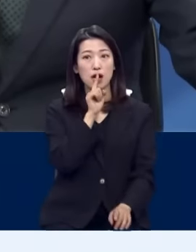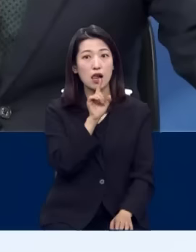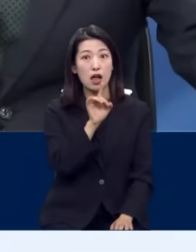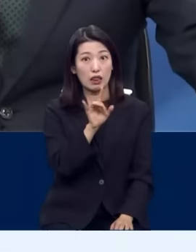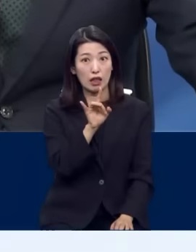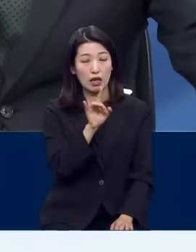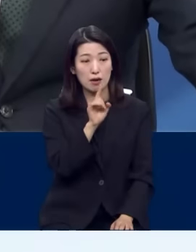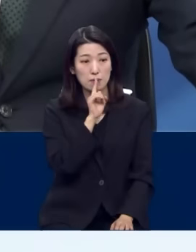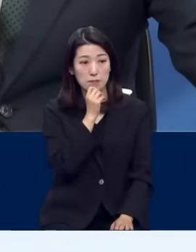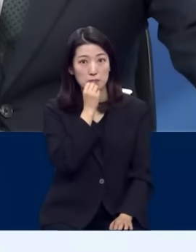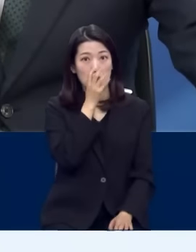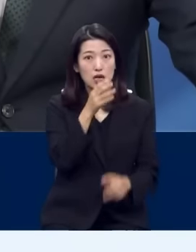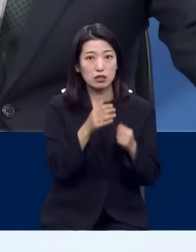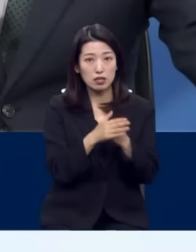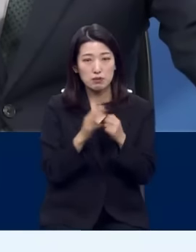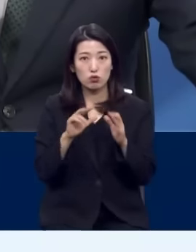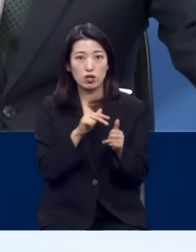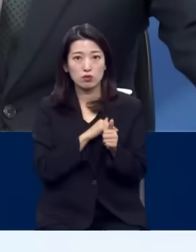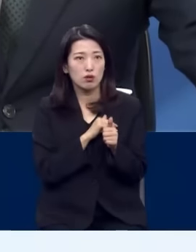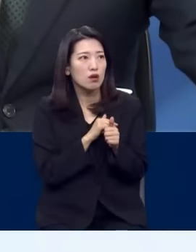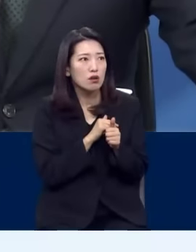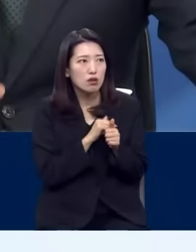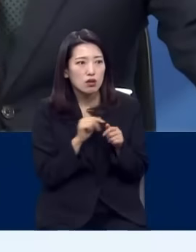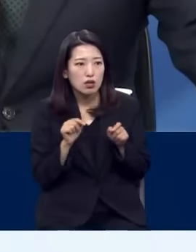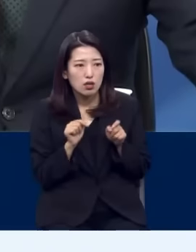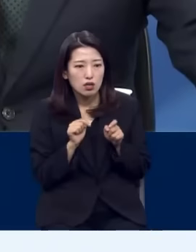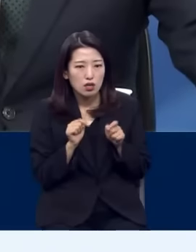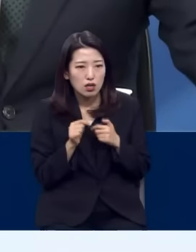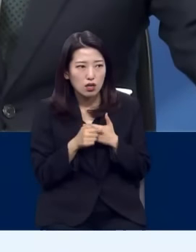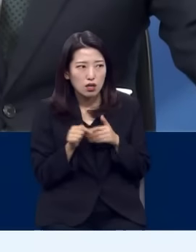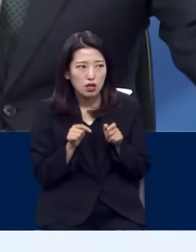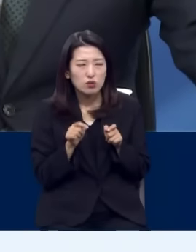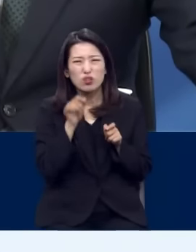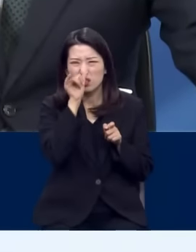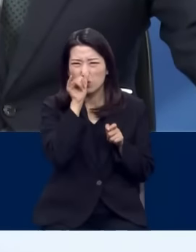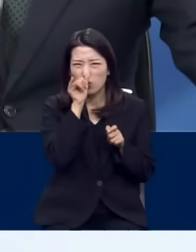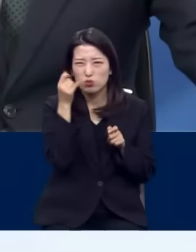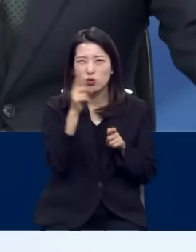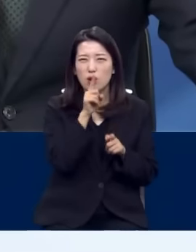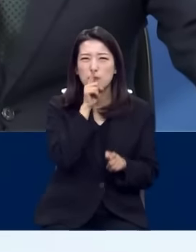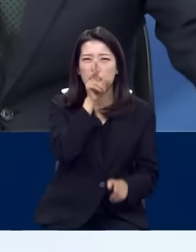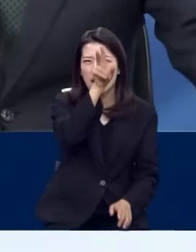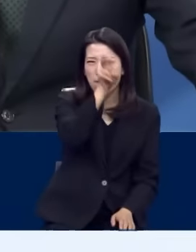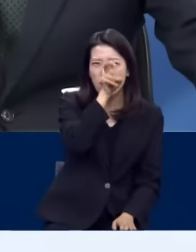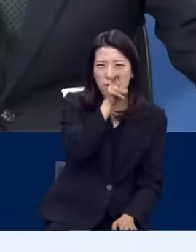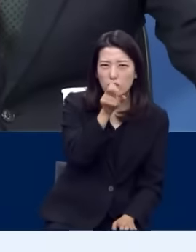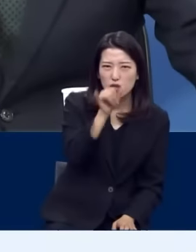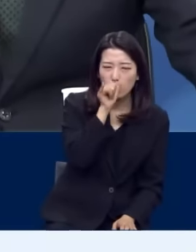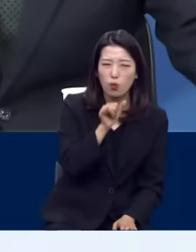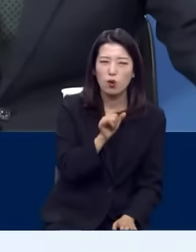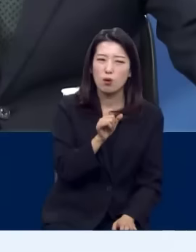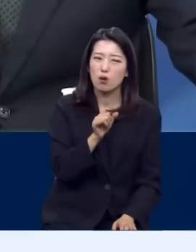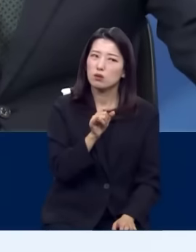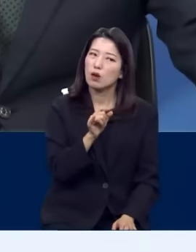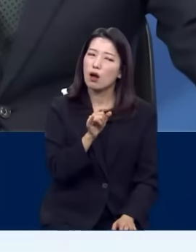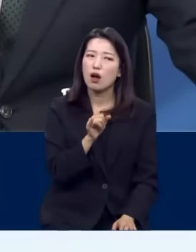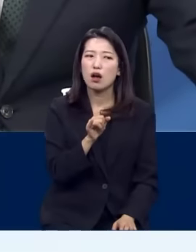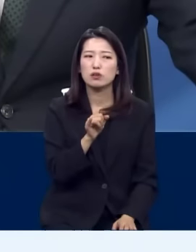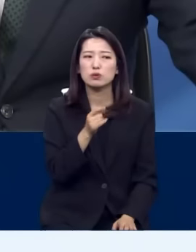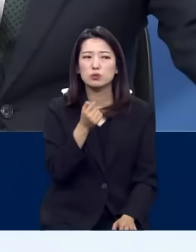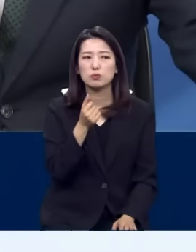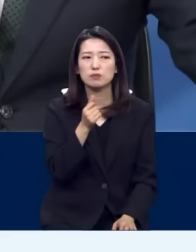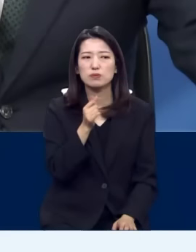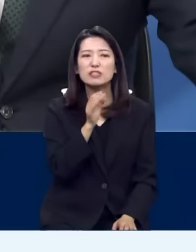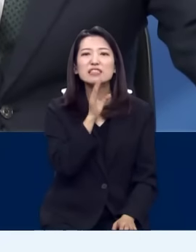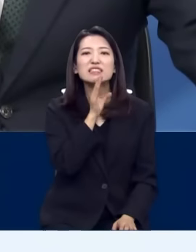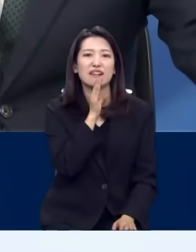있을 것 같고 또 상당히 과장되고 부풀리 말도 있을 것 같고 어 나름 진실도 있을 것 같아요이 사람 말 중에는 말이죠 그근데 어쨌든